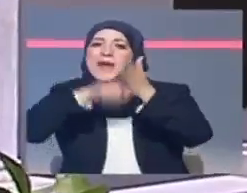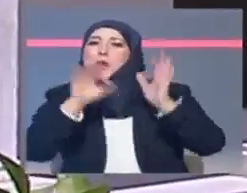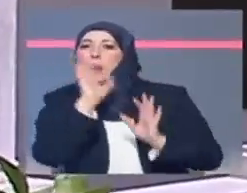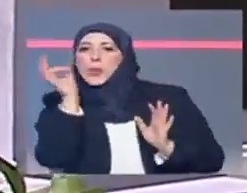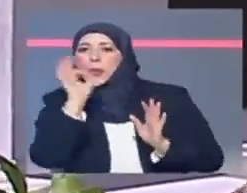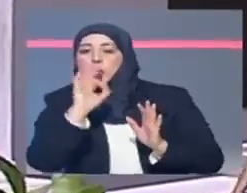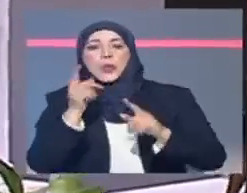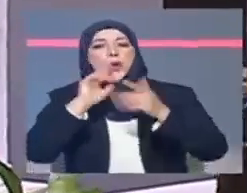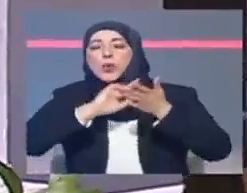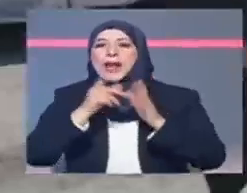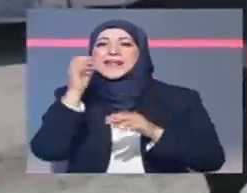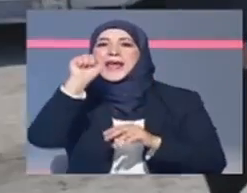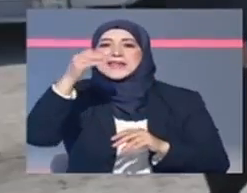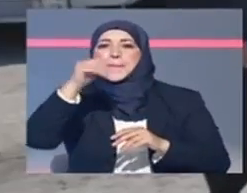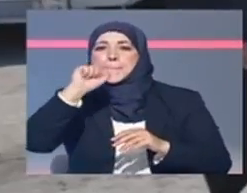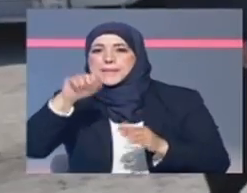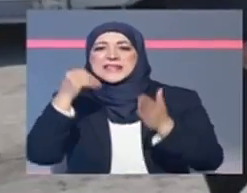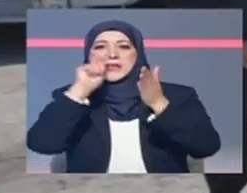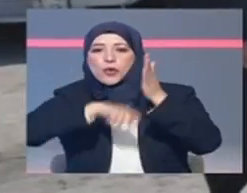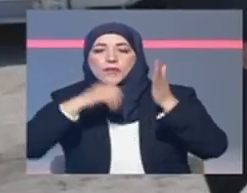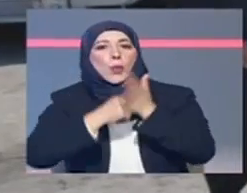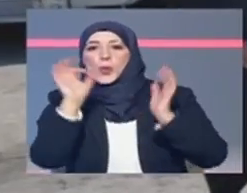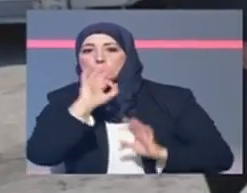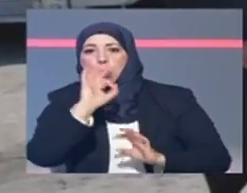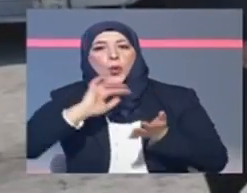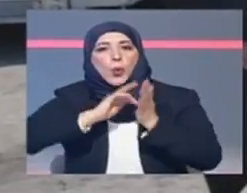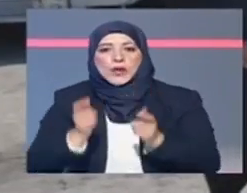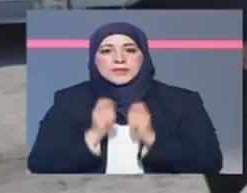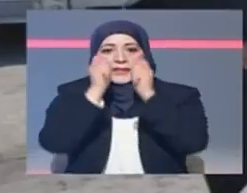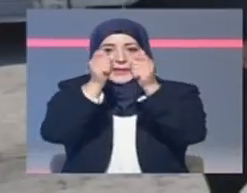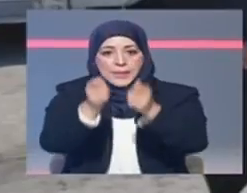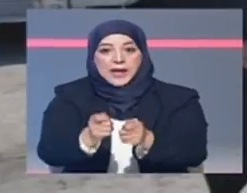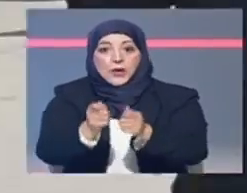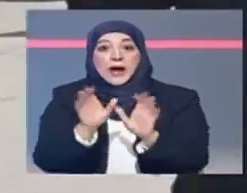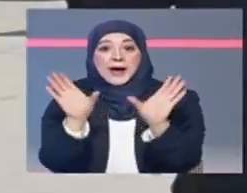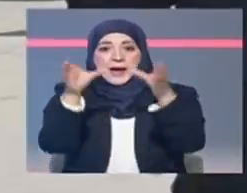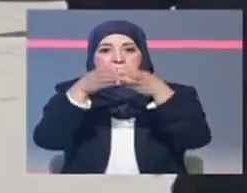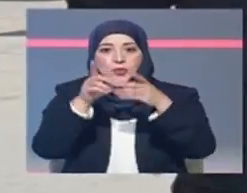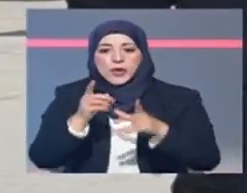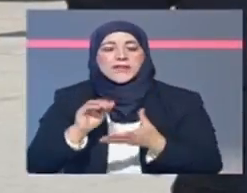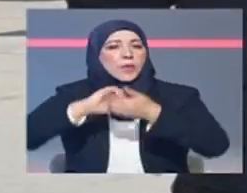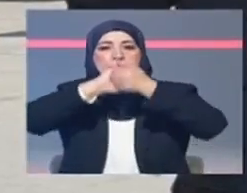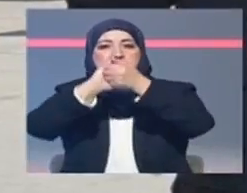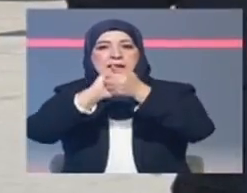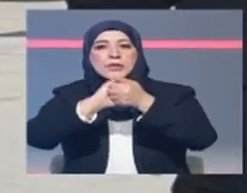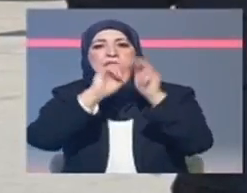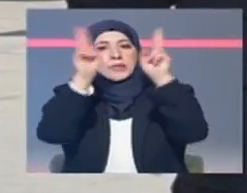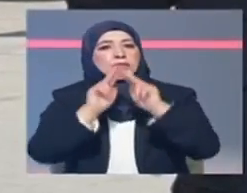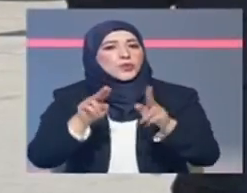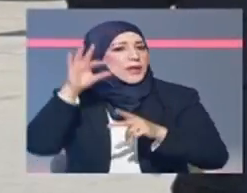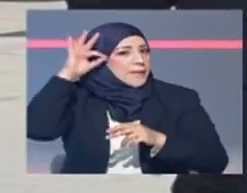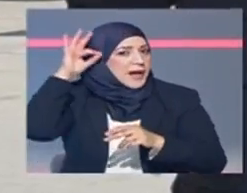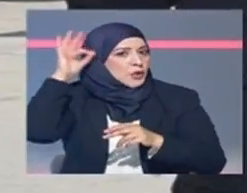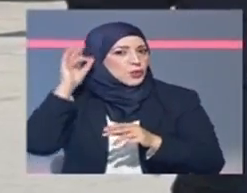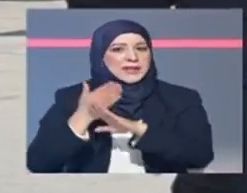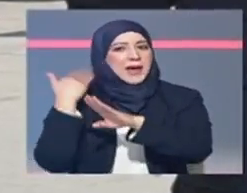والمصاريف المحمولة على الإرساليات. وتتنزل هذه التبرعات الوطنية في سياق مد تضامني دولي مع تونس، حيث